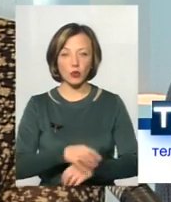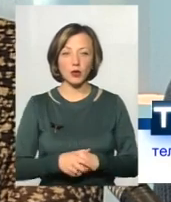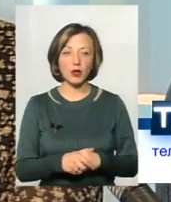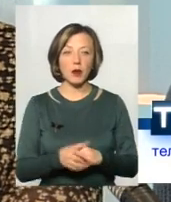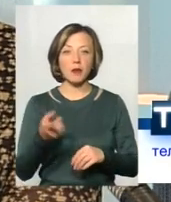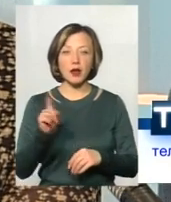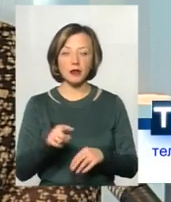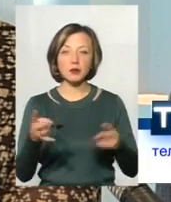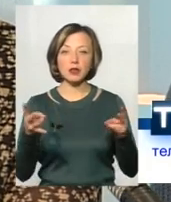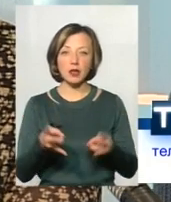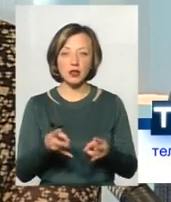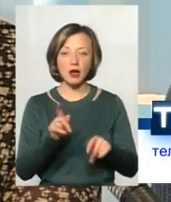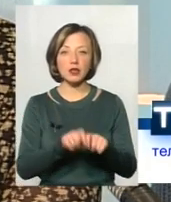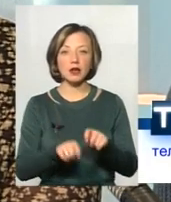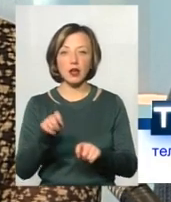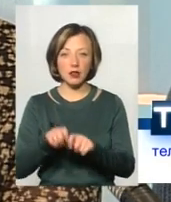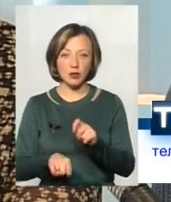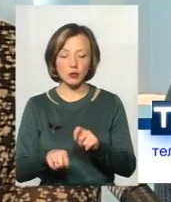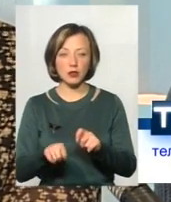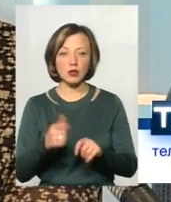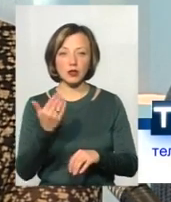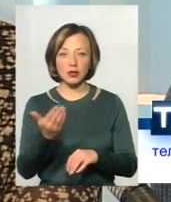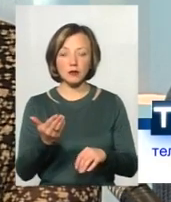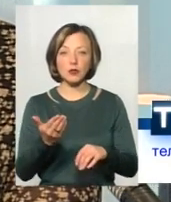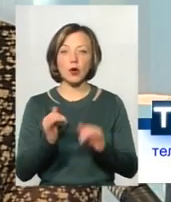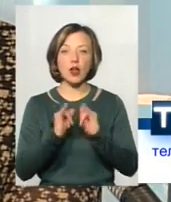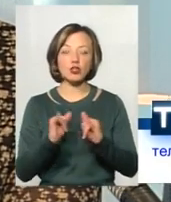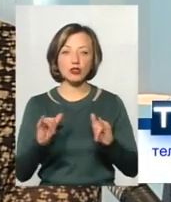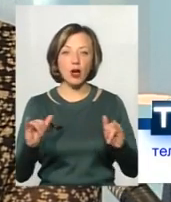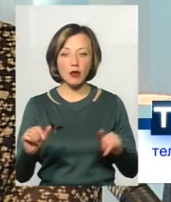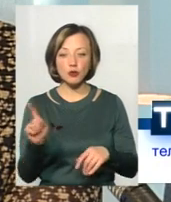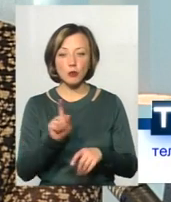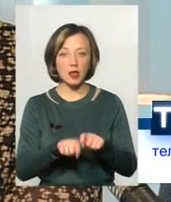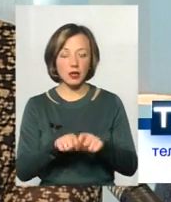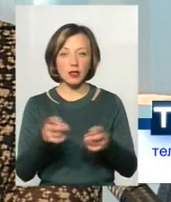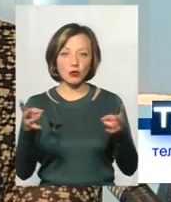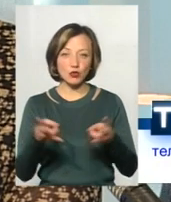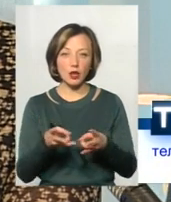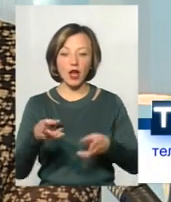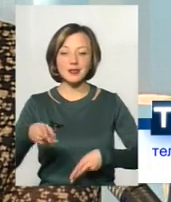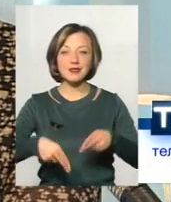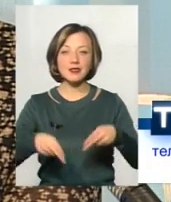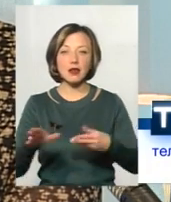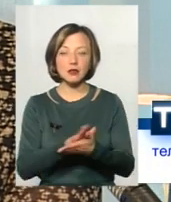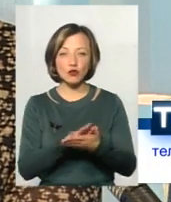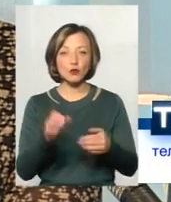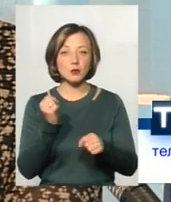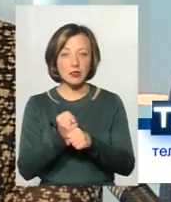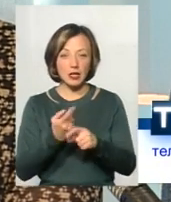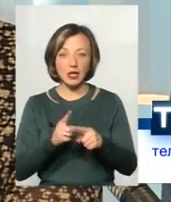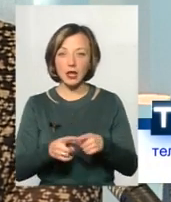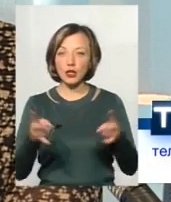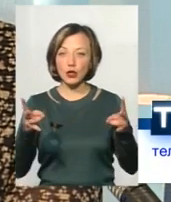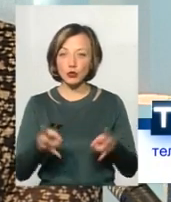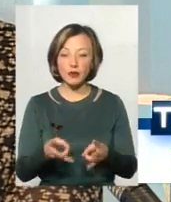Вот. Поэтому надо как-то контролировать вот их рождаемость. А чтобы контролировать, нужна стерилизация. Чтобы сделать стерилизацию, нам нужно